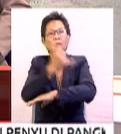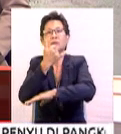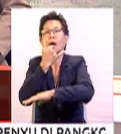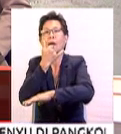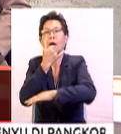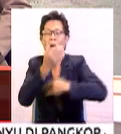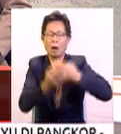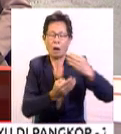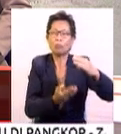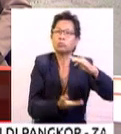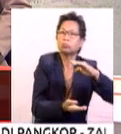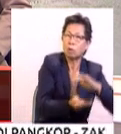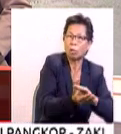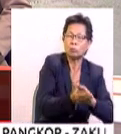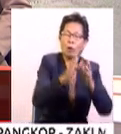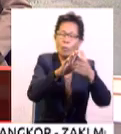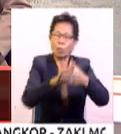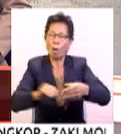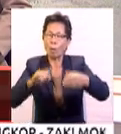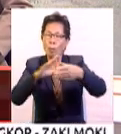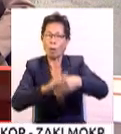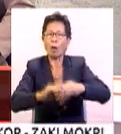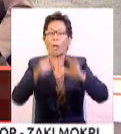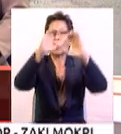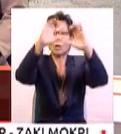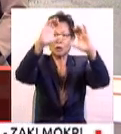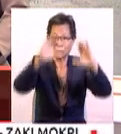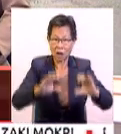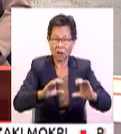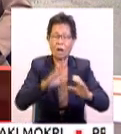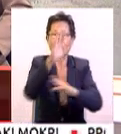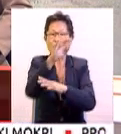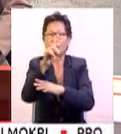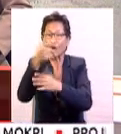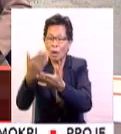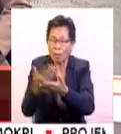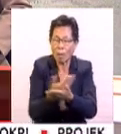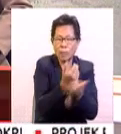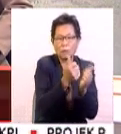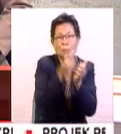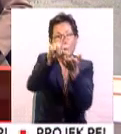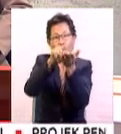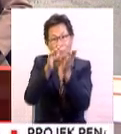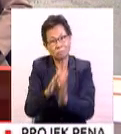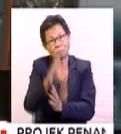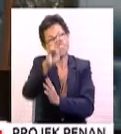laku rasuah. Ikuti kupasan model Felda baharu bersama wartawan Mohan Chinasami.